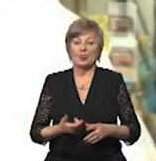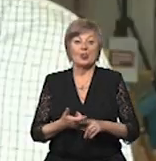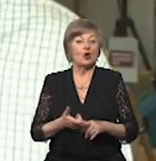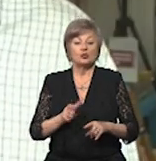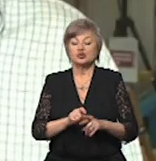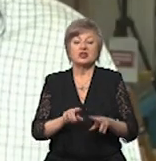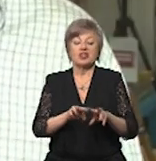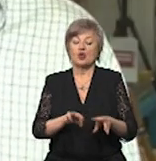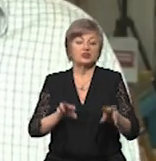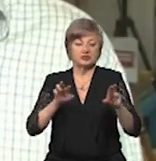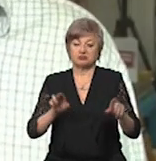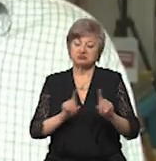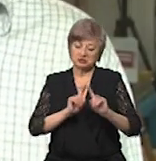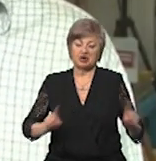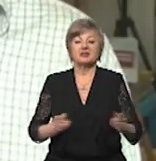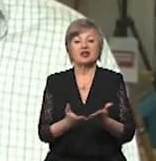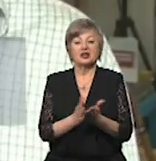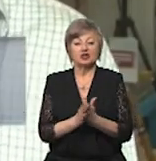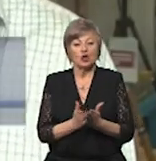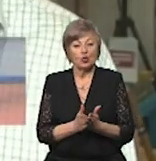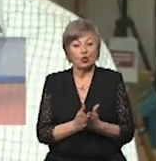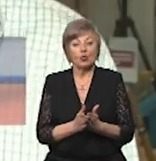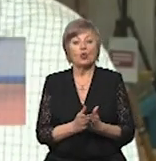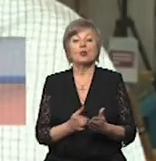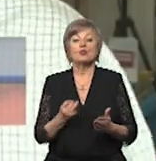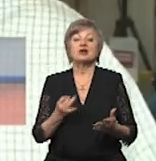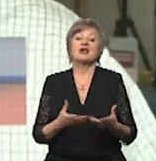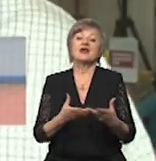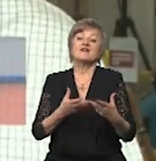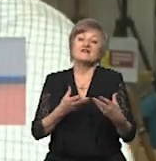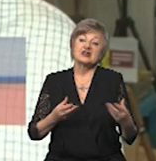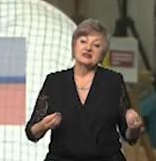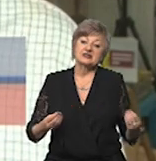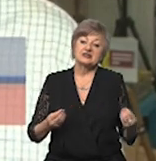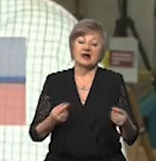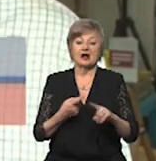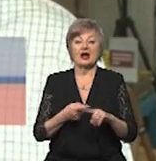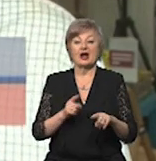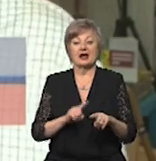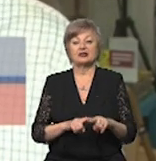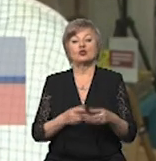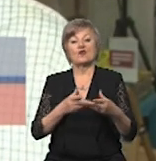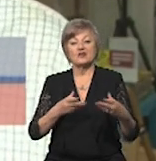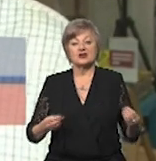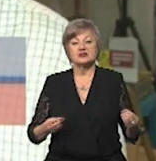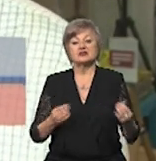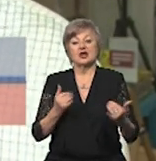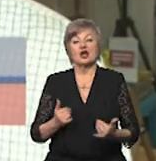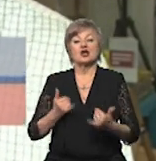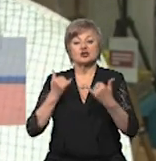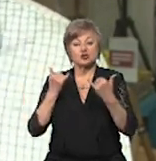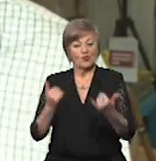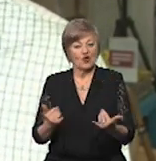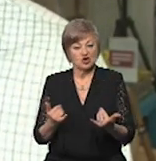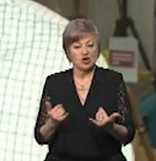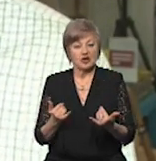нешаблонна. Всі питають, що таке «в». «В» – це і весна. Весна, до речі, я так подумав, весна – це шана магнітофону «Весна»